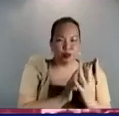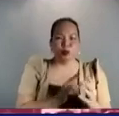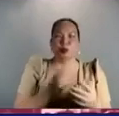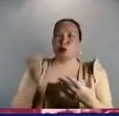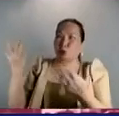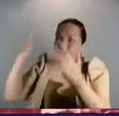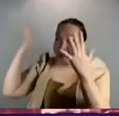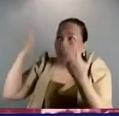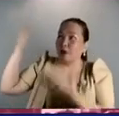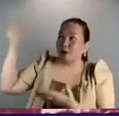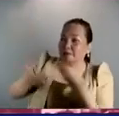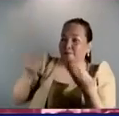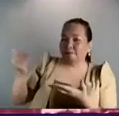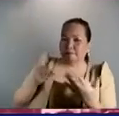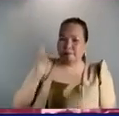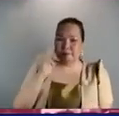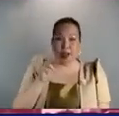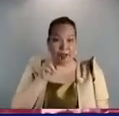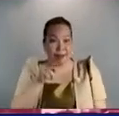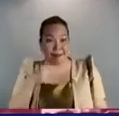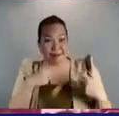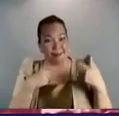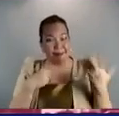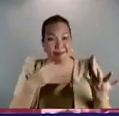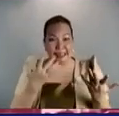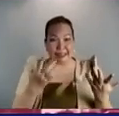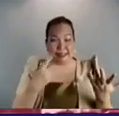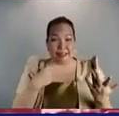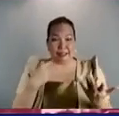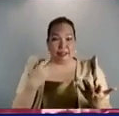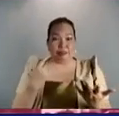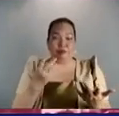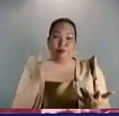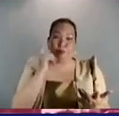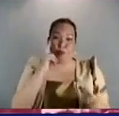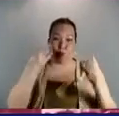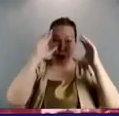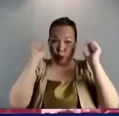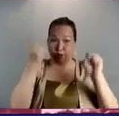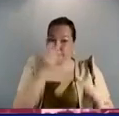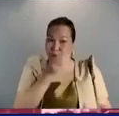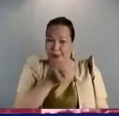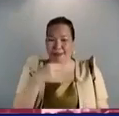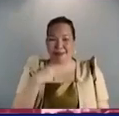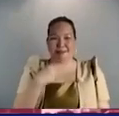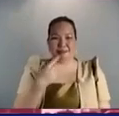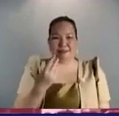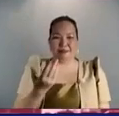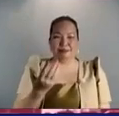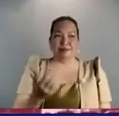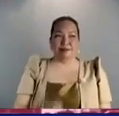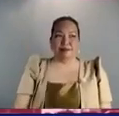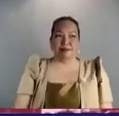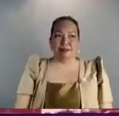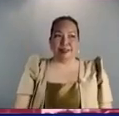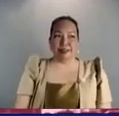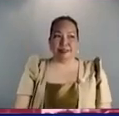Davaoenyo. Ayan. Nakikita na natin. Po natin si Pangulong Duterte. Ayan na. Abang siya po ay...